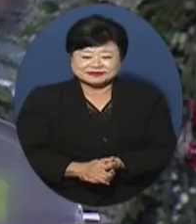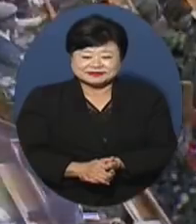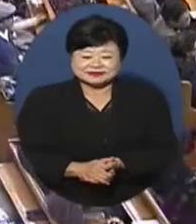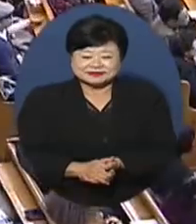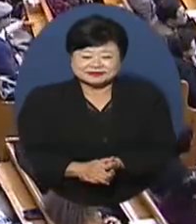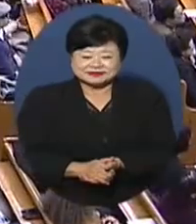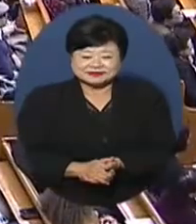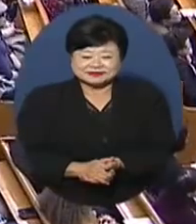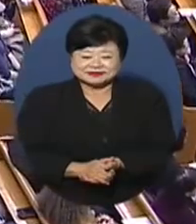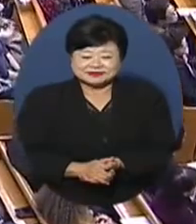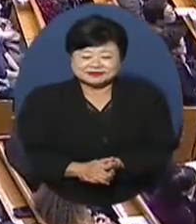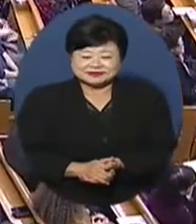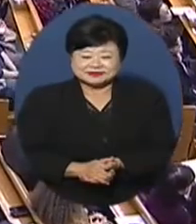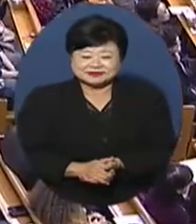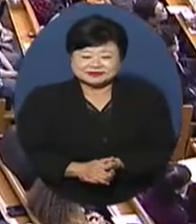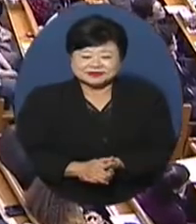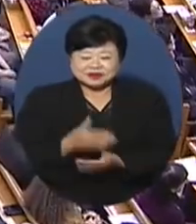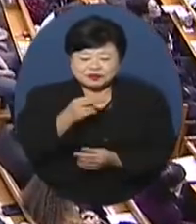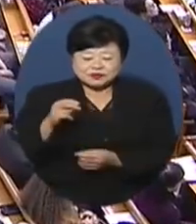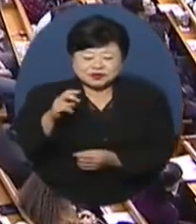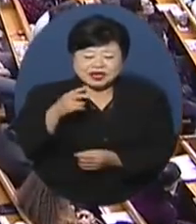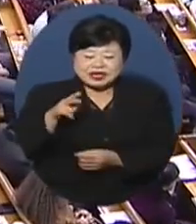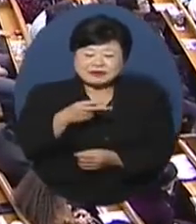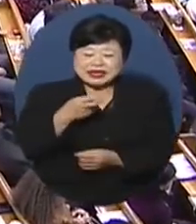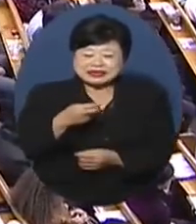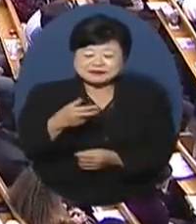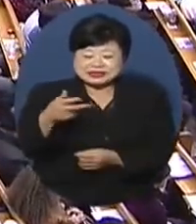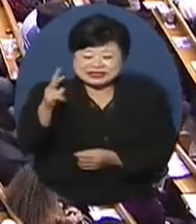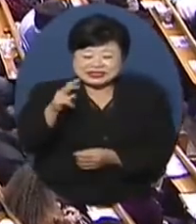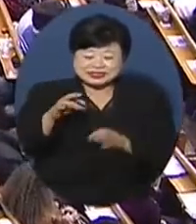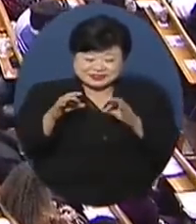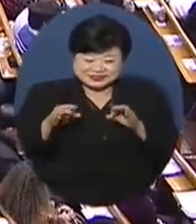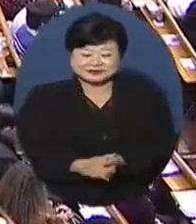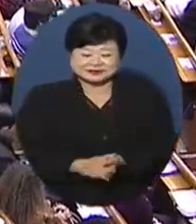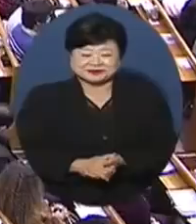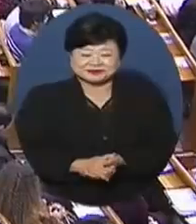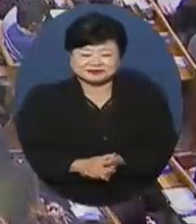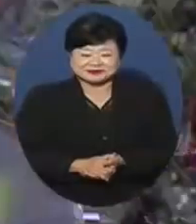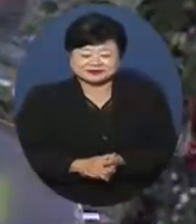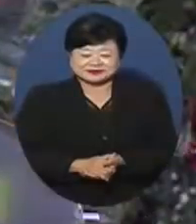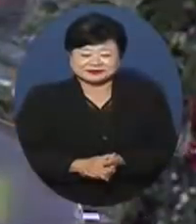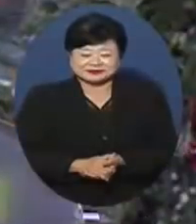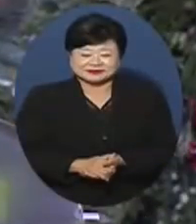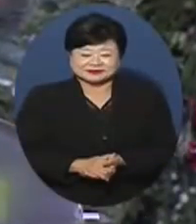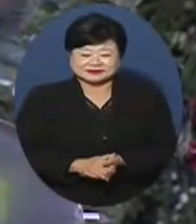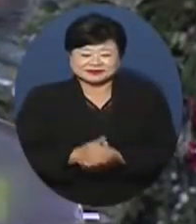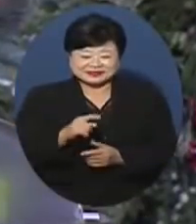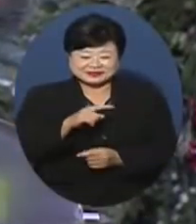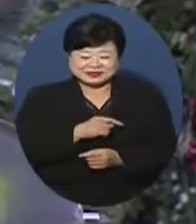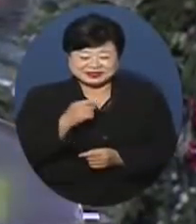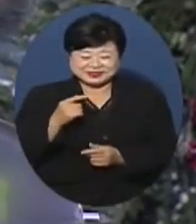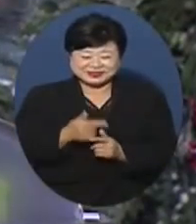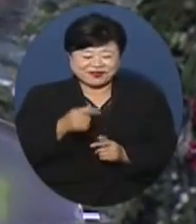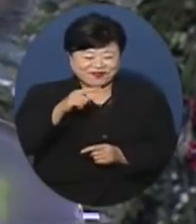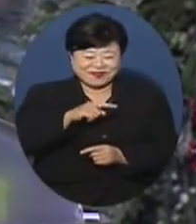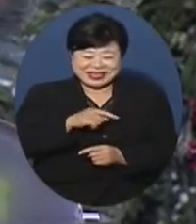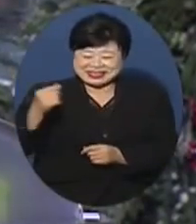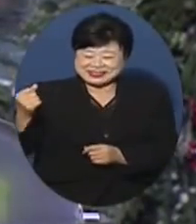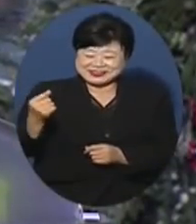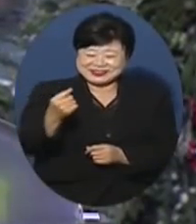우리가 복음성가 227장 예수 이름으로 부르십시다. 예수